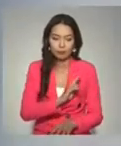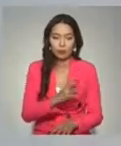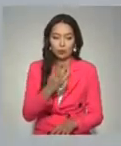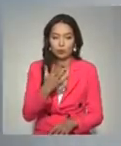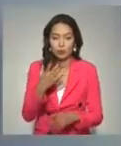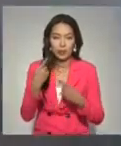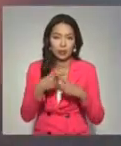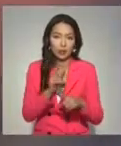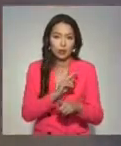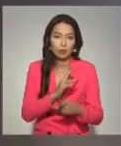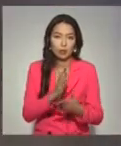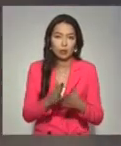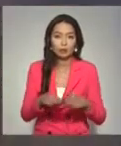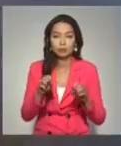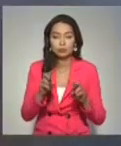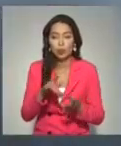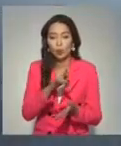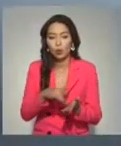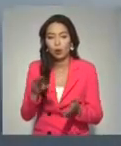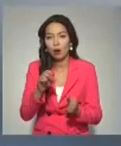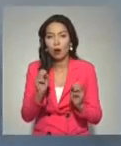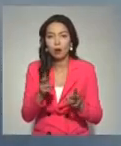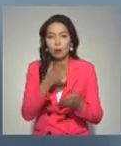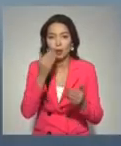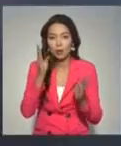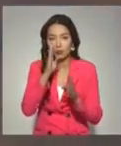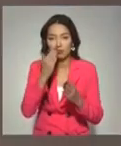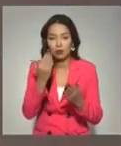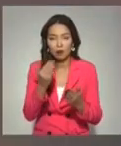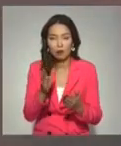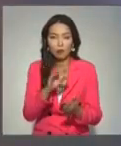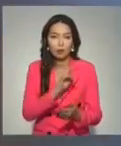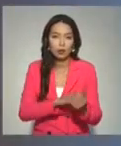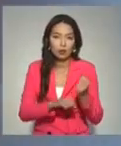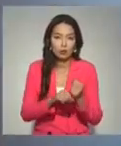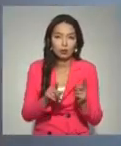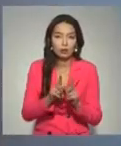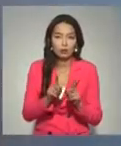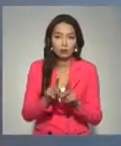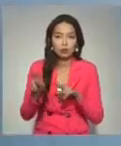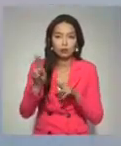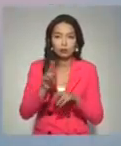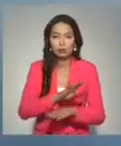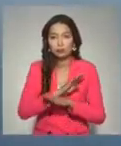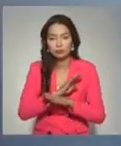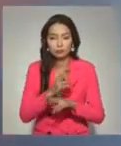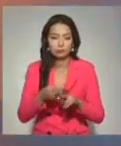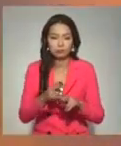Мамандар елді мекендерге ешқандай қауіп жоқ дейді. Табиғи резерват қызметкерлері аң құс өліп жатыр деген ақпаратты жоққа